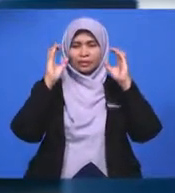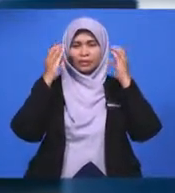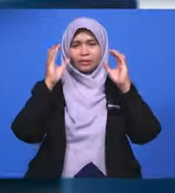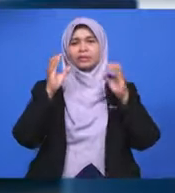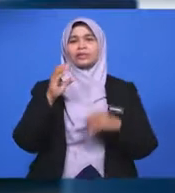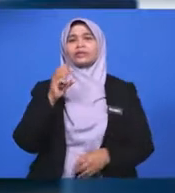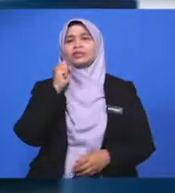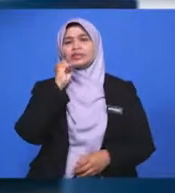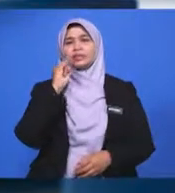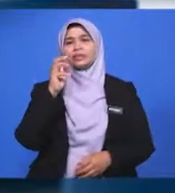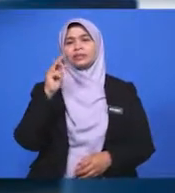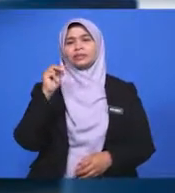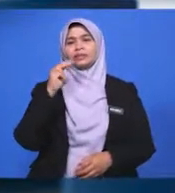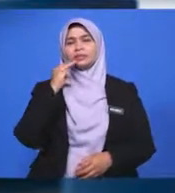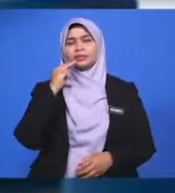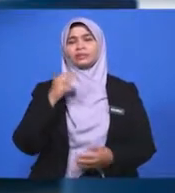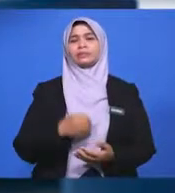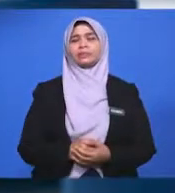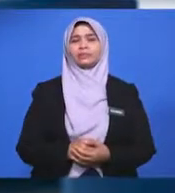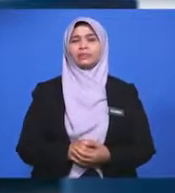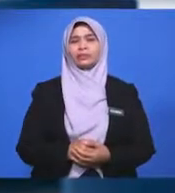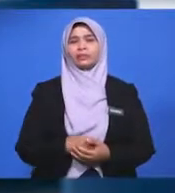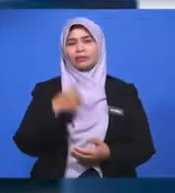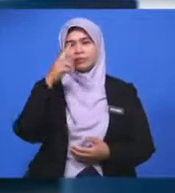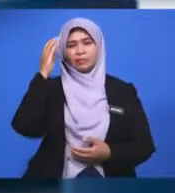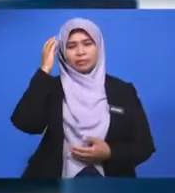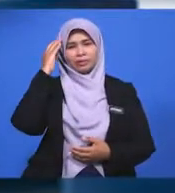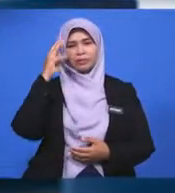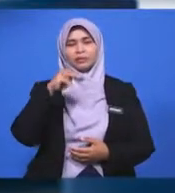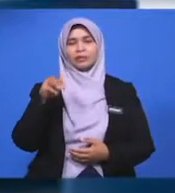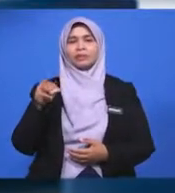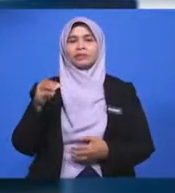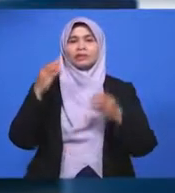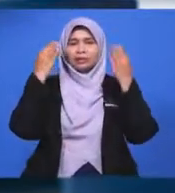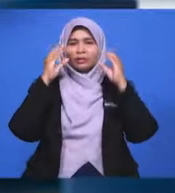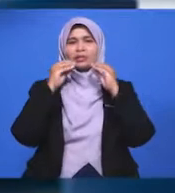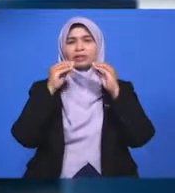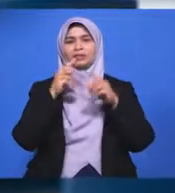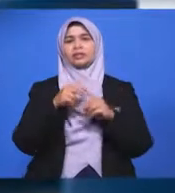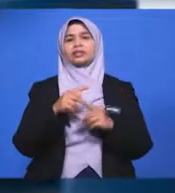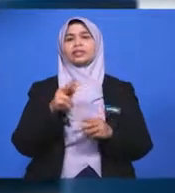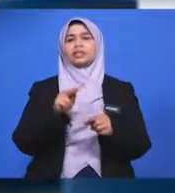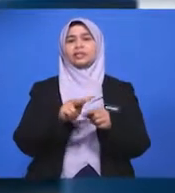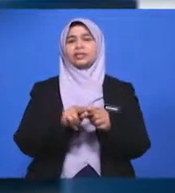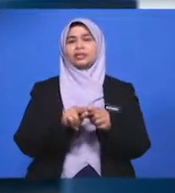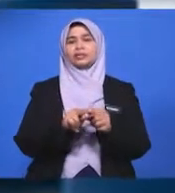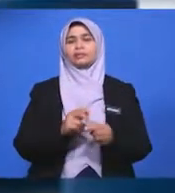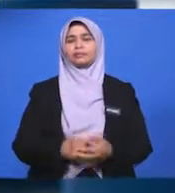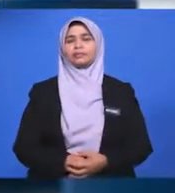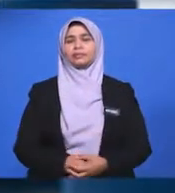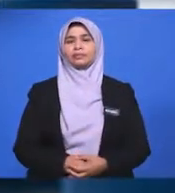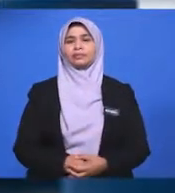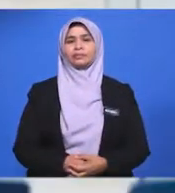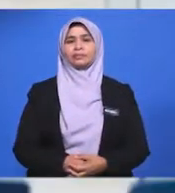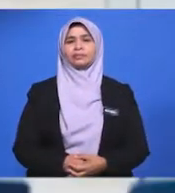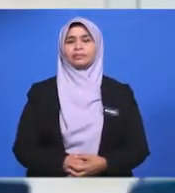Cikgu Musliha. Untuk pengetahuan murid-murid, cikgu mengajar di SMK Lasal